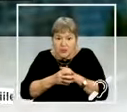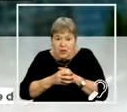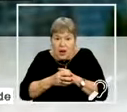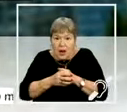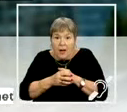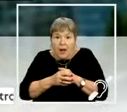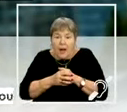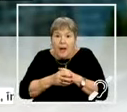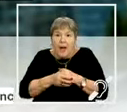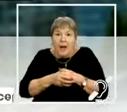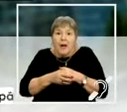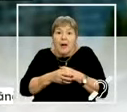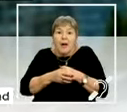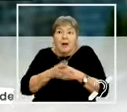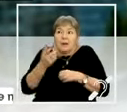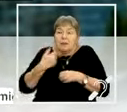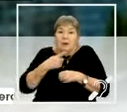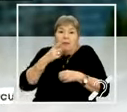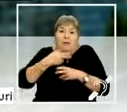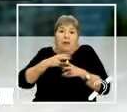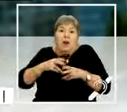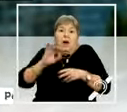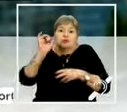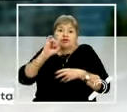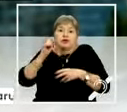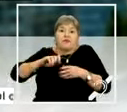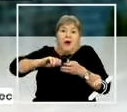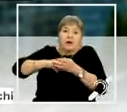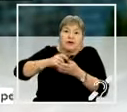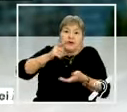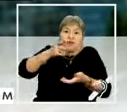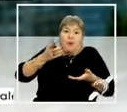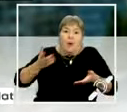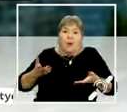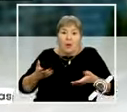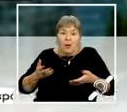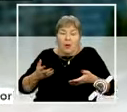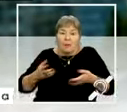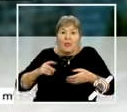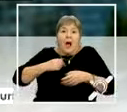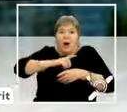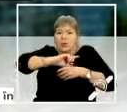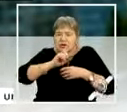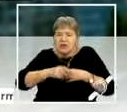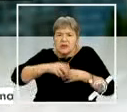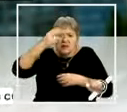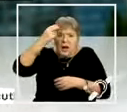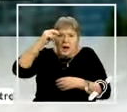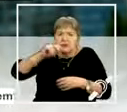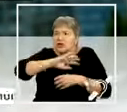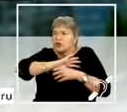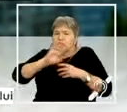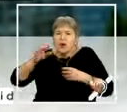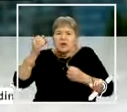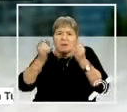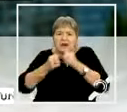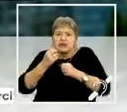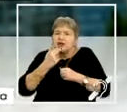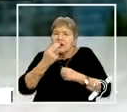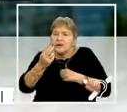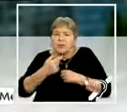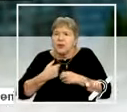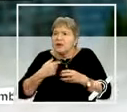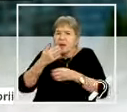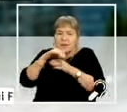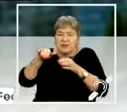cu voința ei, era clar că este ceva destul de grav. Am alertat toate echipajele din teren din